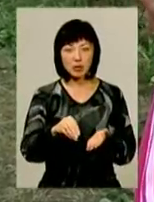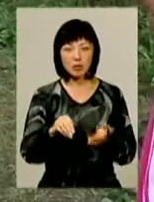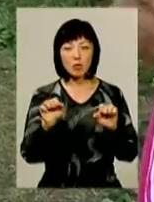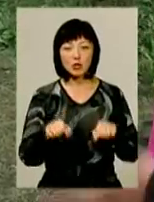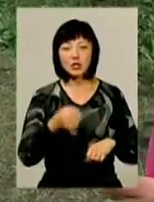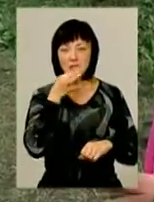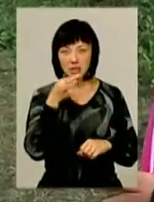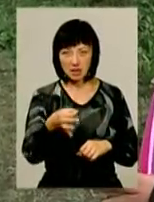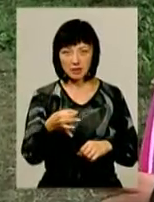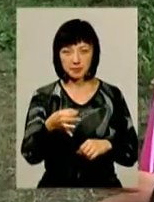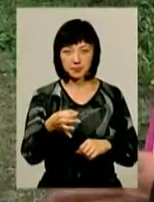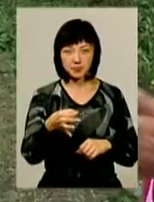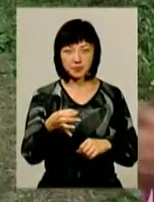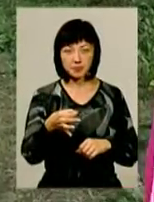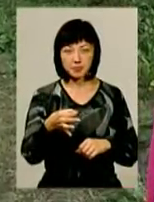сказати,